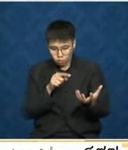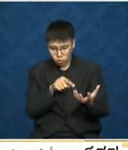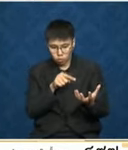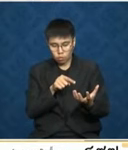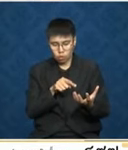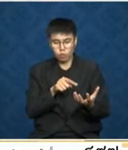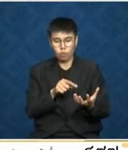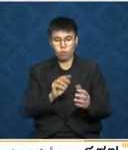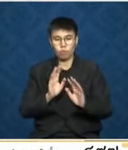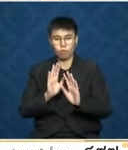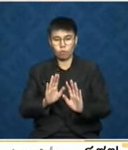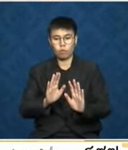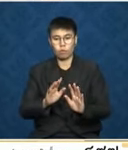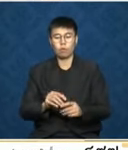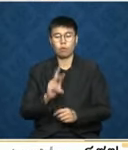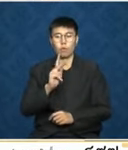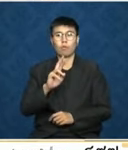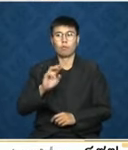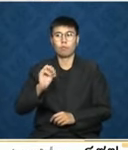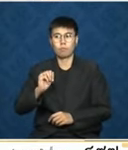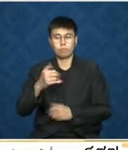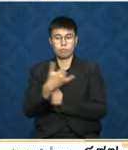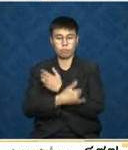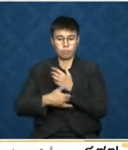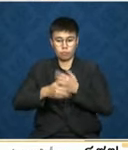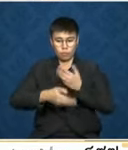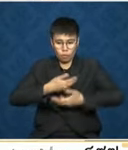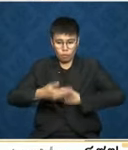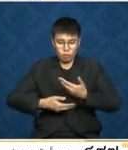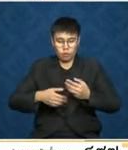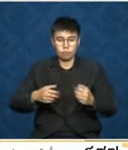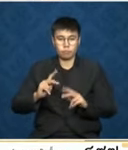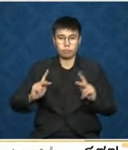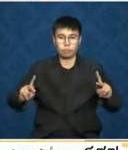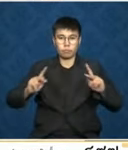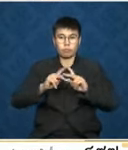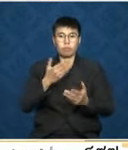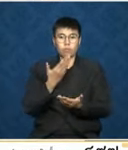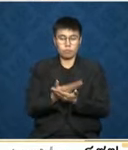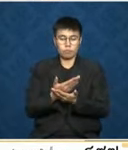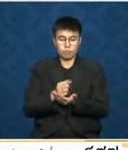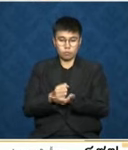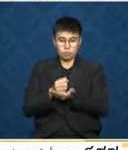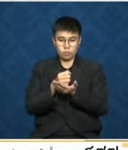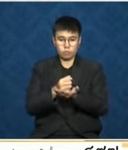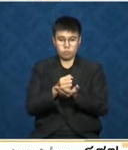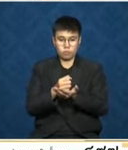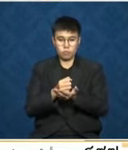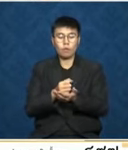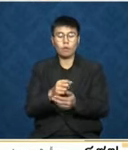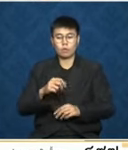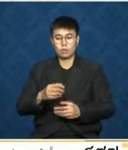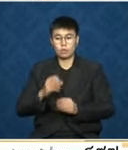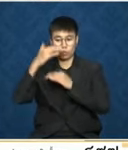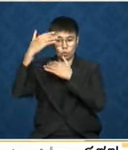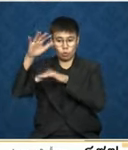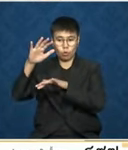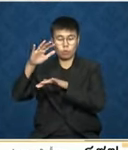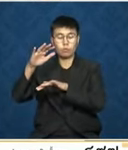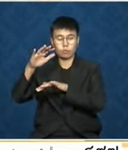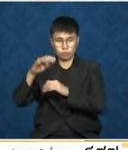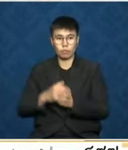ฝากกรมการค้าต่างประเทศและกรมการค้าภายในประเทศกระทรวงพาณิชย์ช่วยดูแลเรื่องการตลาดในการส่งออกและ